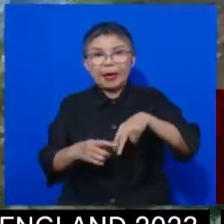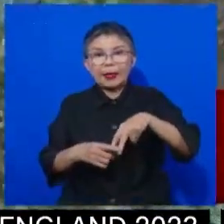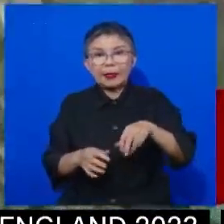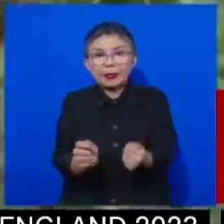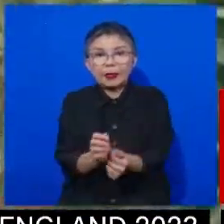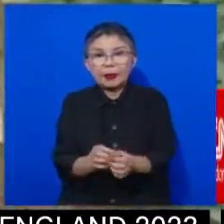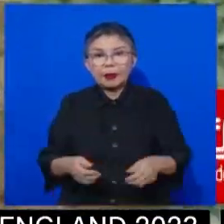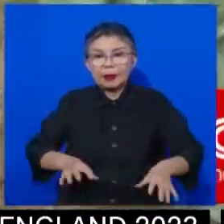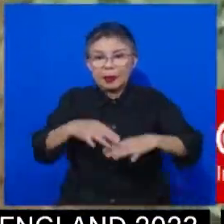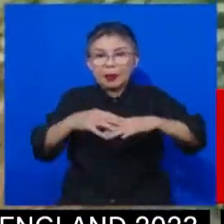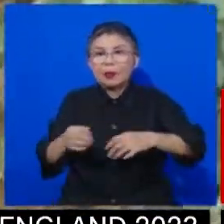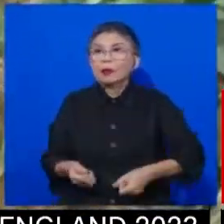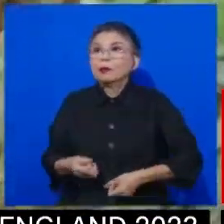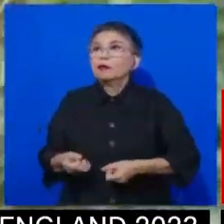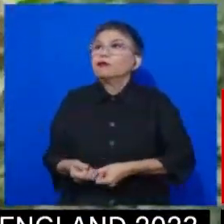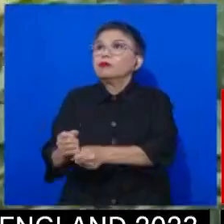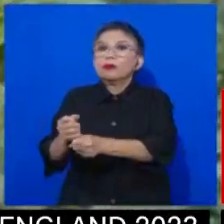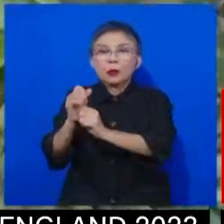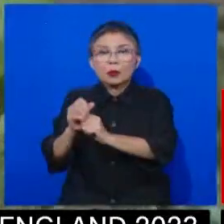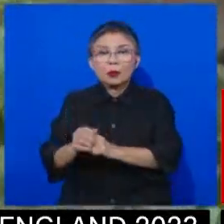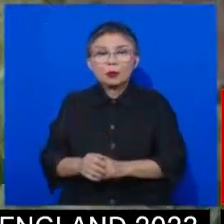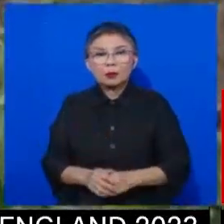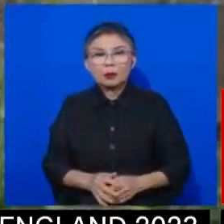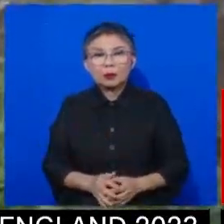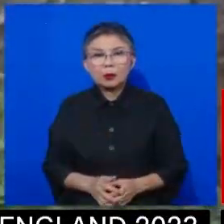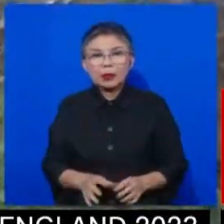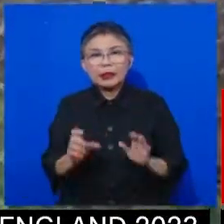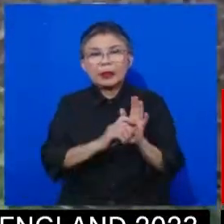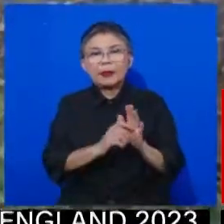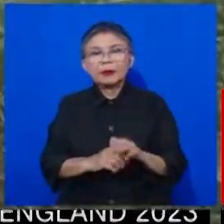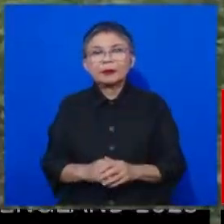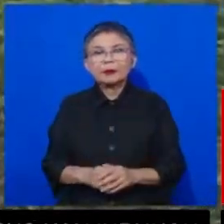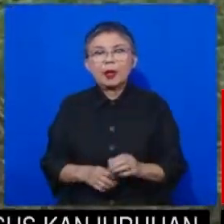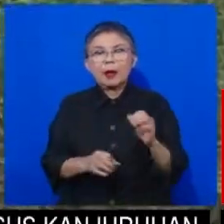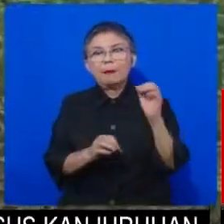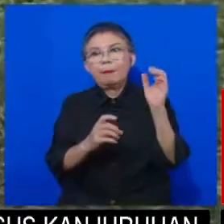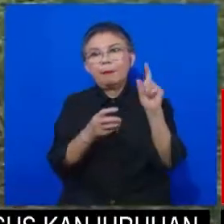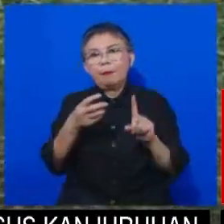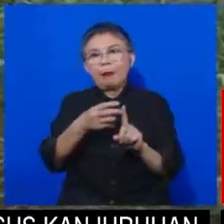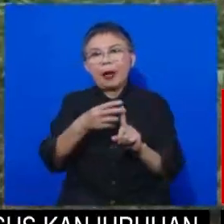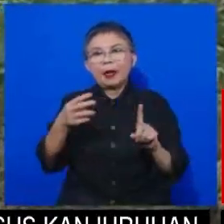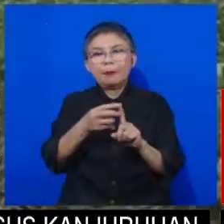di perkebunan sawit Bukit Intan Bine di Desa Ibul, Kecamatan Simpang Teritip, Bangka Barat.